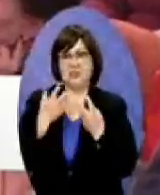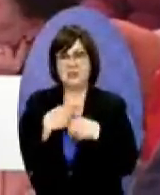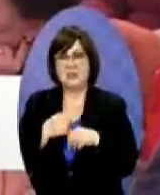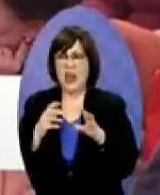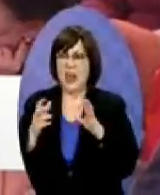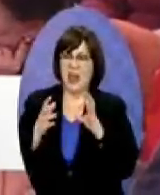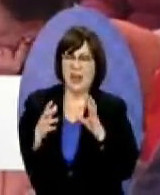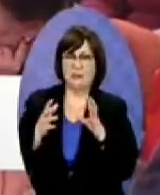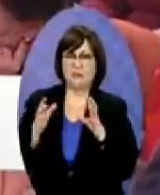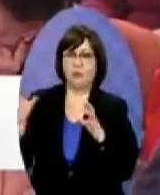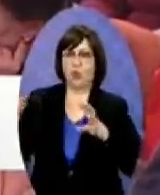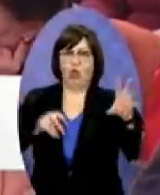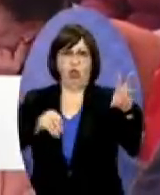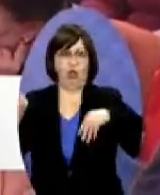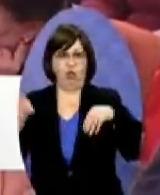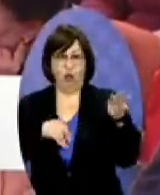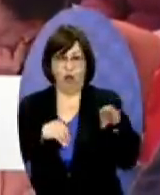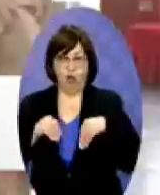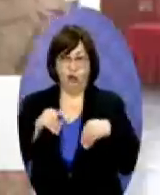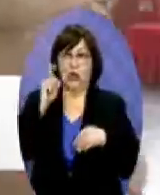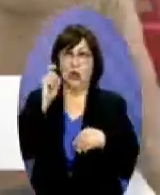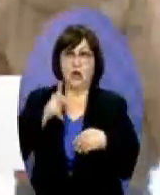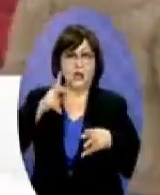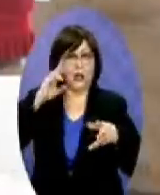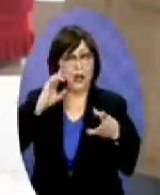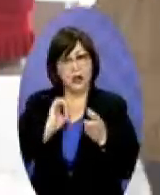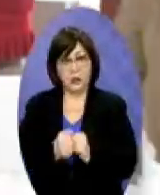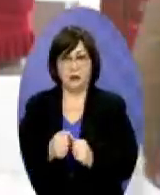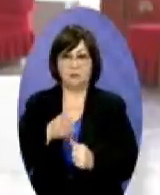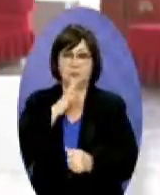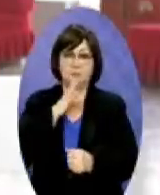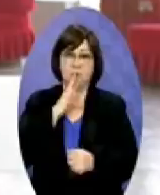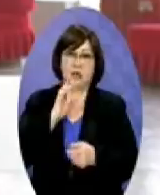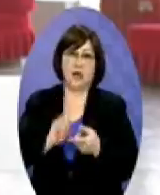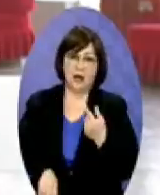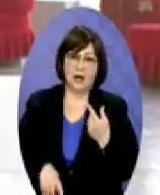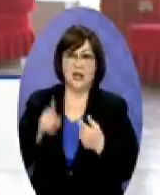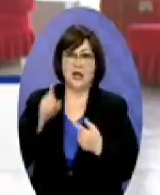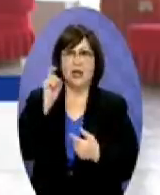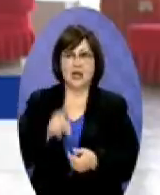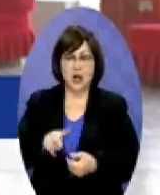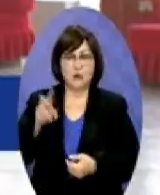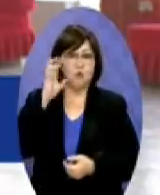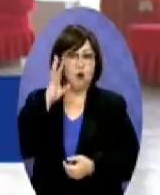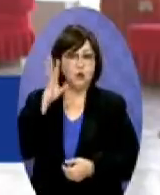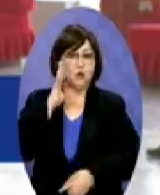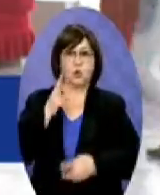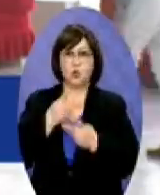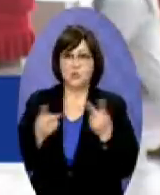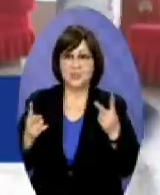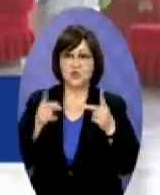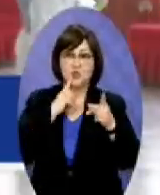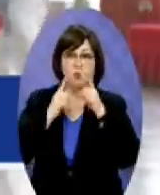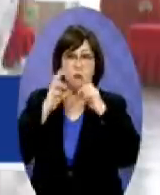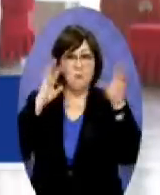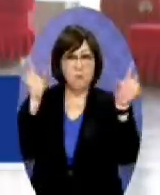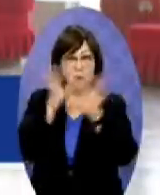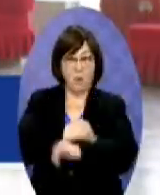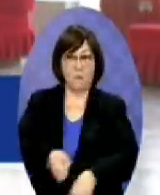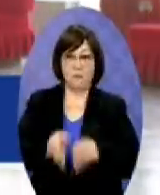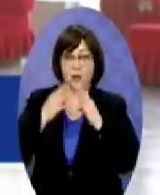аажмаар автаж байгааг мөн онцолсон байна. Хэлний бодлогын үндэсний зөвлөл байгуулагдсан цагаас хойш төрийн хэлнийхэн цахим